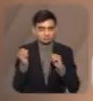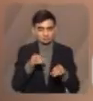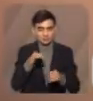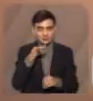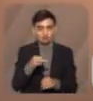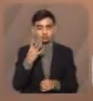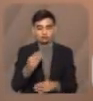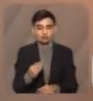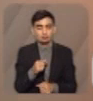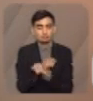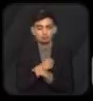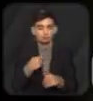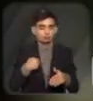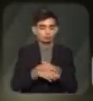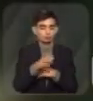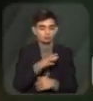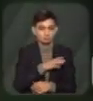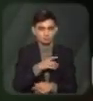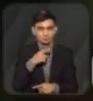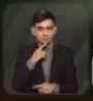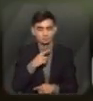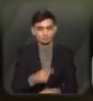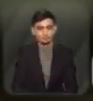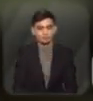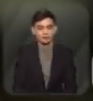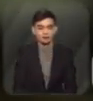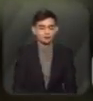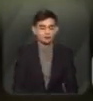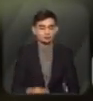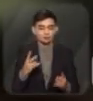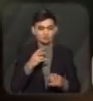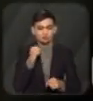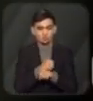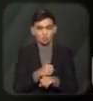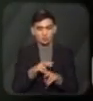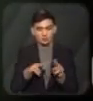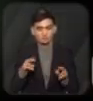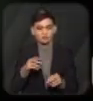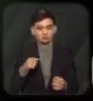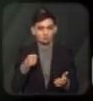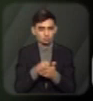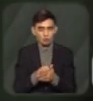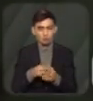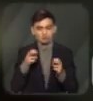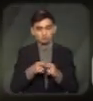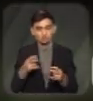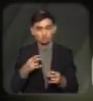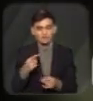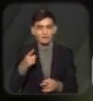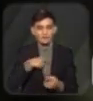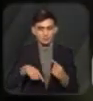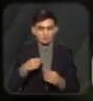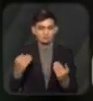тарс жауып кетіп қалғанын айтады. Надо прекратить этот бардак. И надо довести до конца, чтобы нас, транзитщиков,